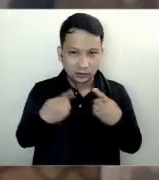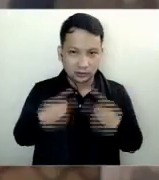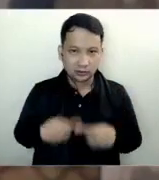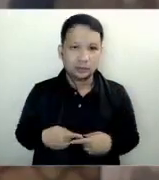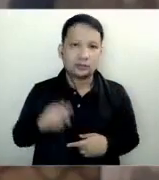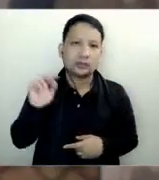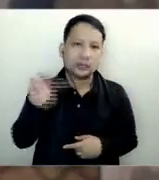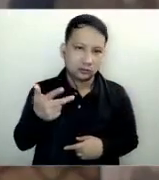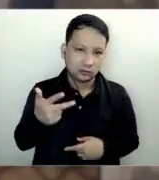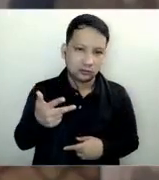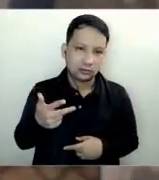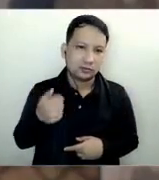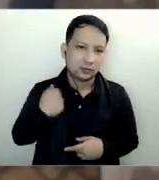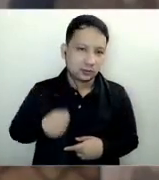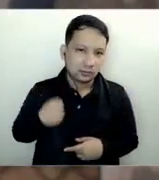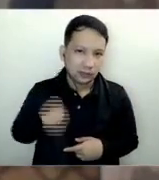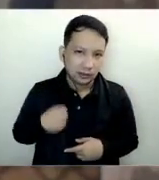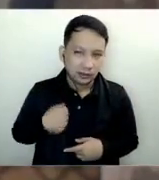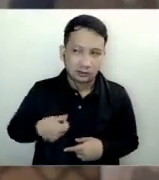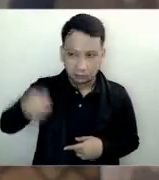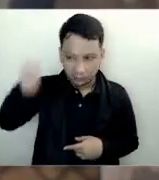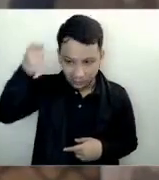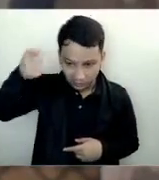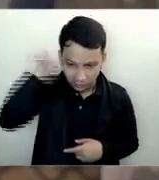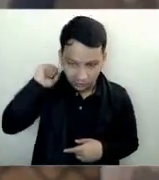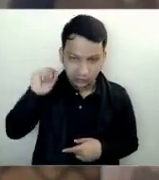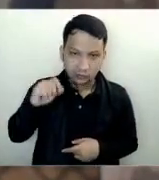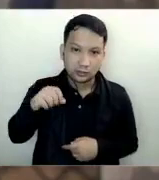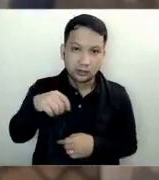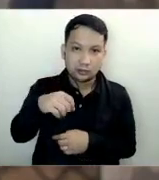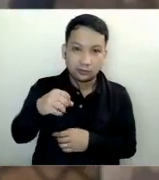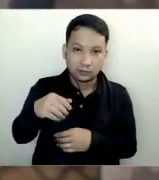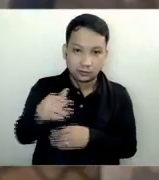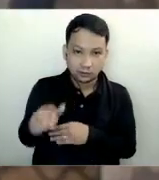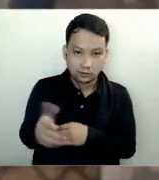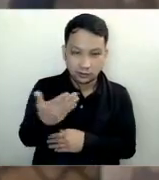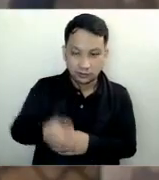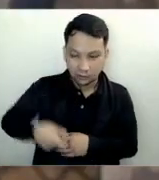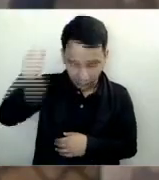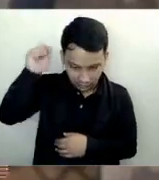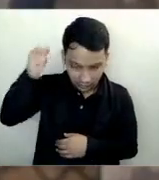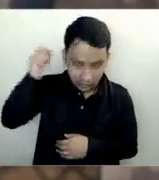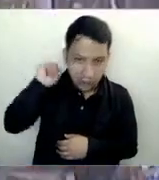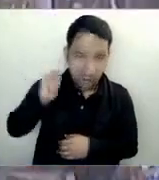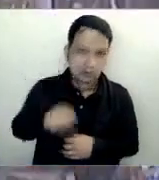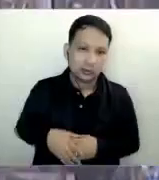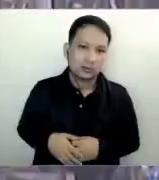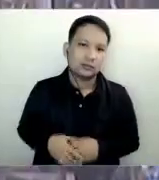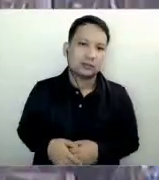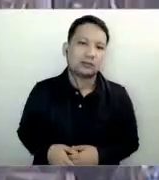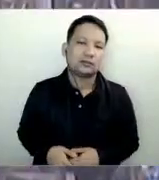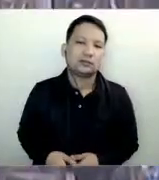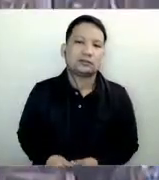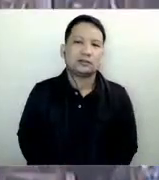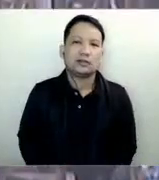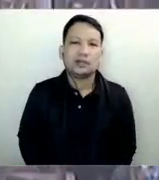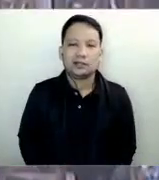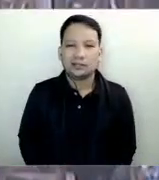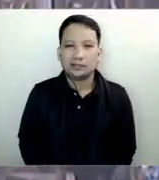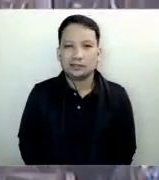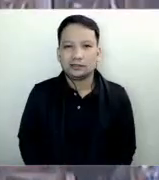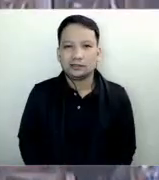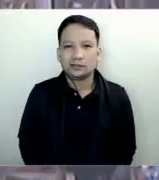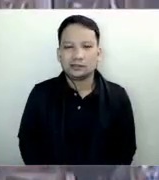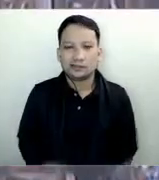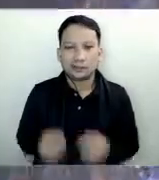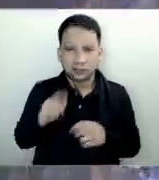ang maligo. Kahit nga po madaling araw, nagbabasa ang tubig na anuhan na yung buong araw eh. Kabilang ang